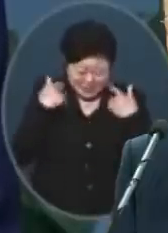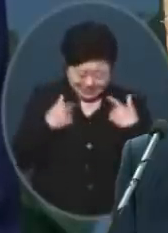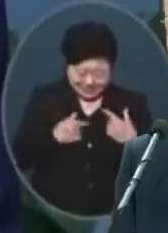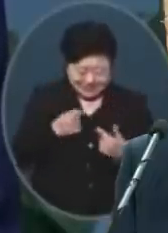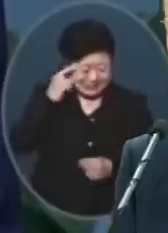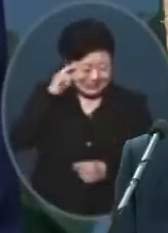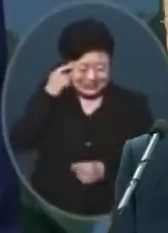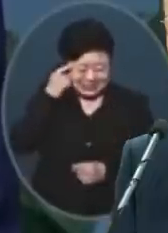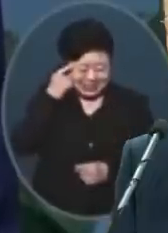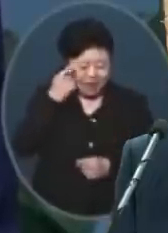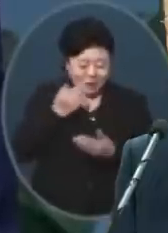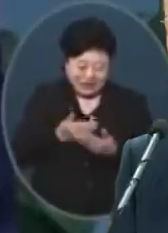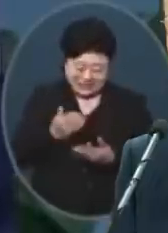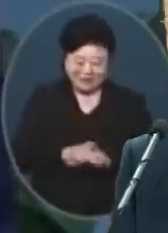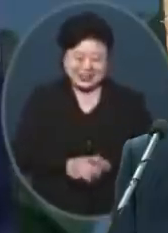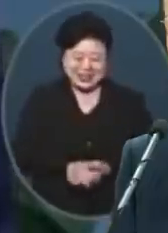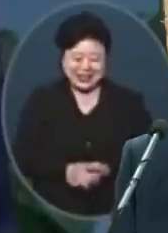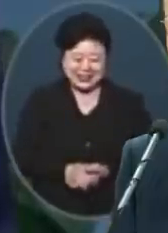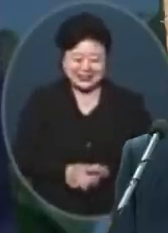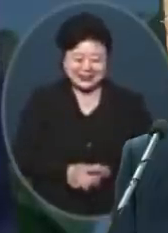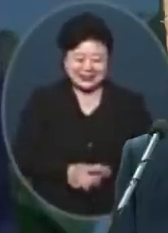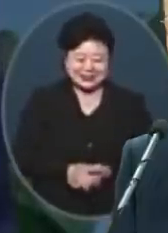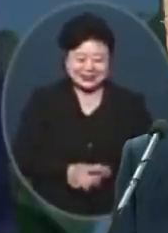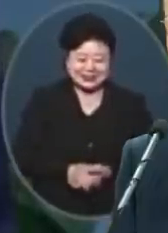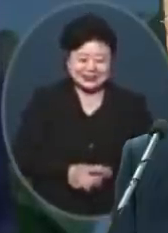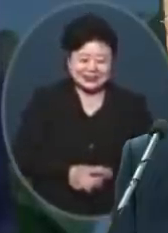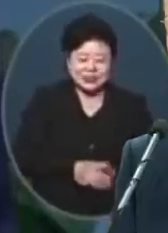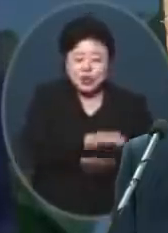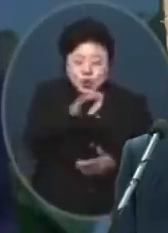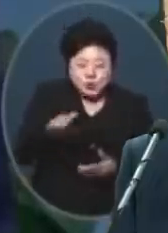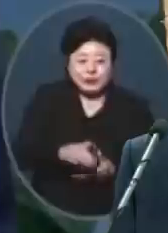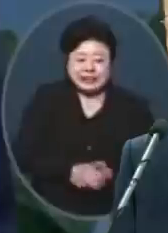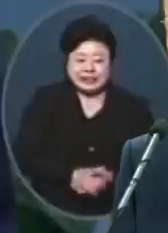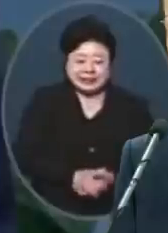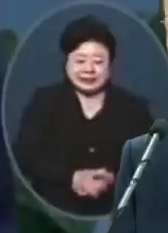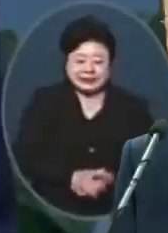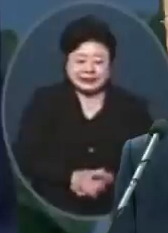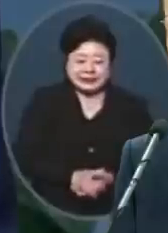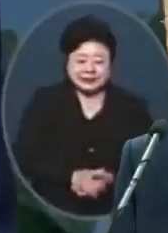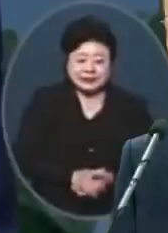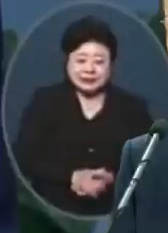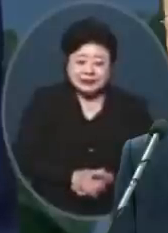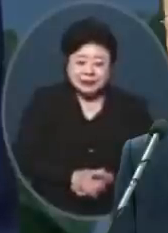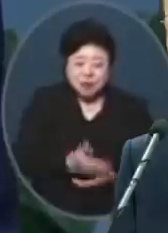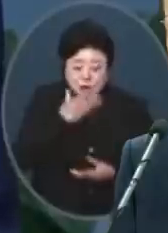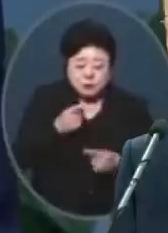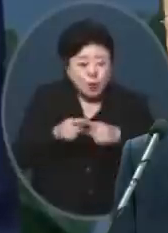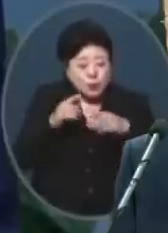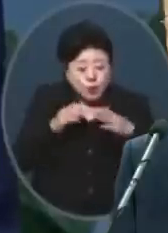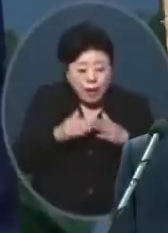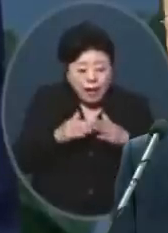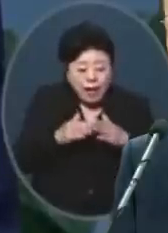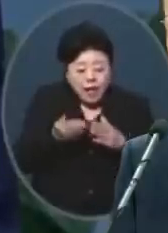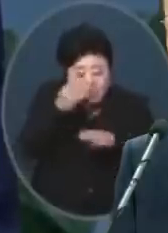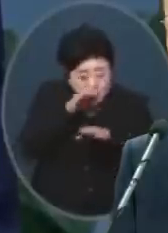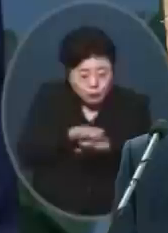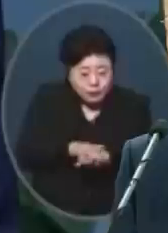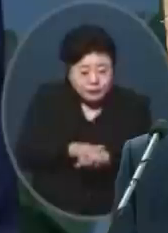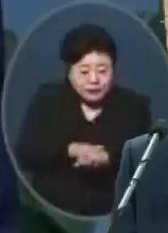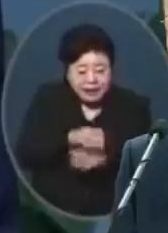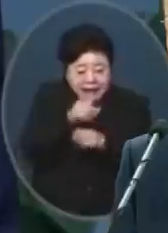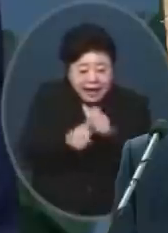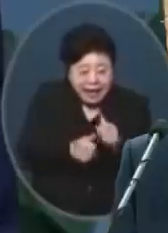생각하고 다녀야 되는 것입니다 우리 순복음교회 성도들이